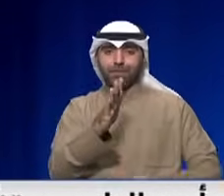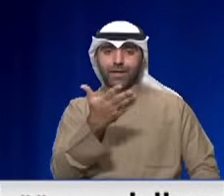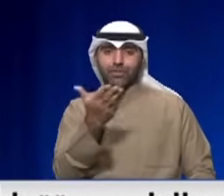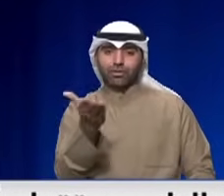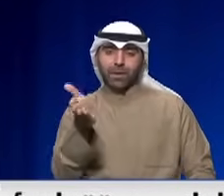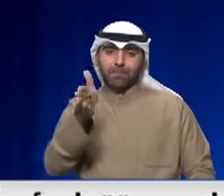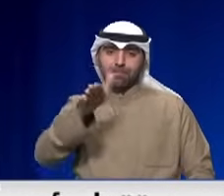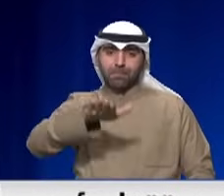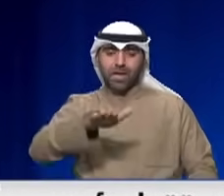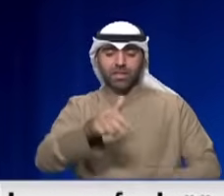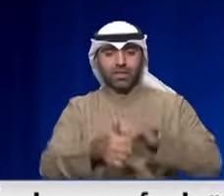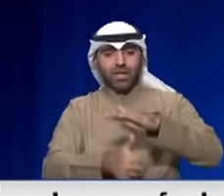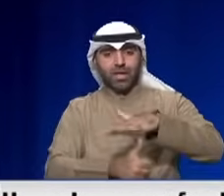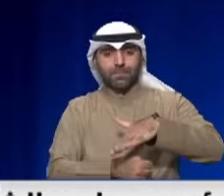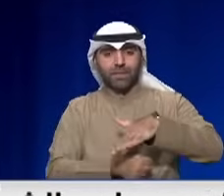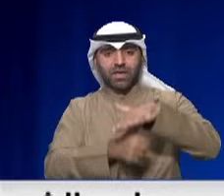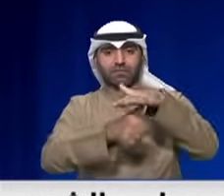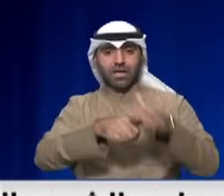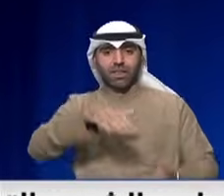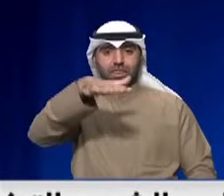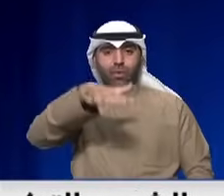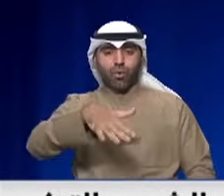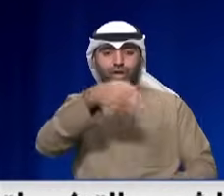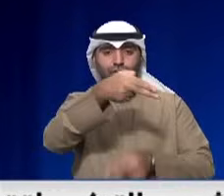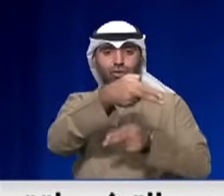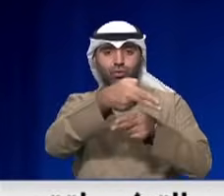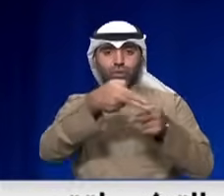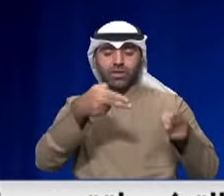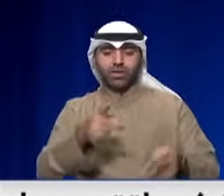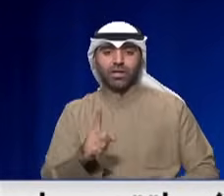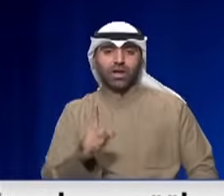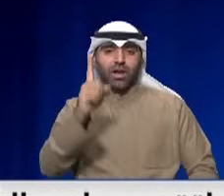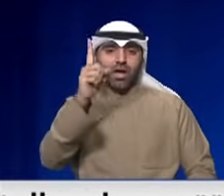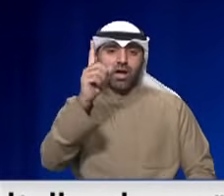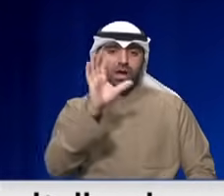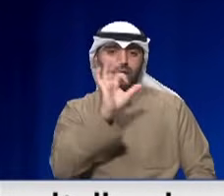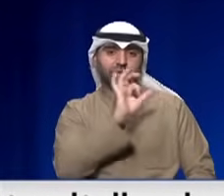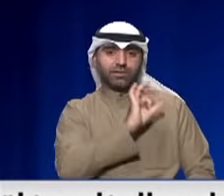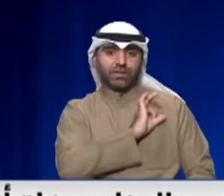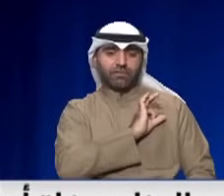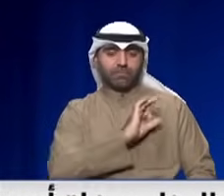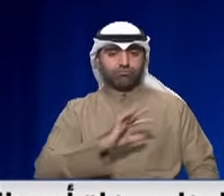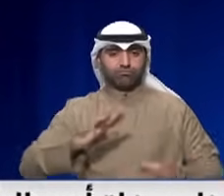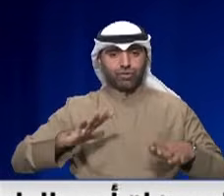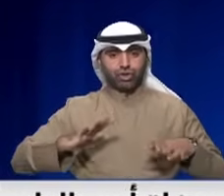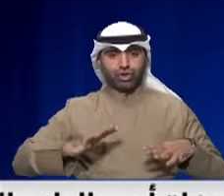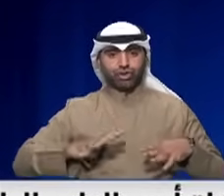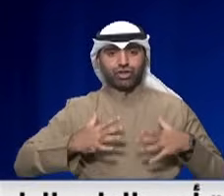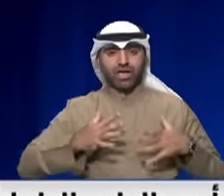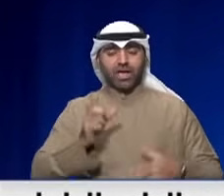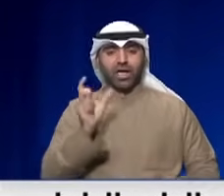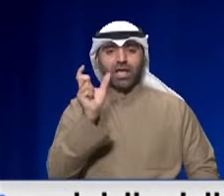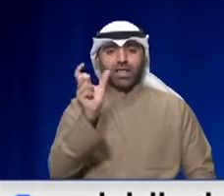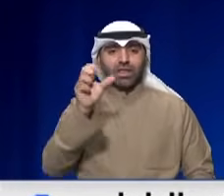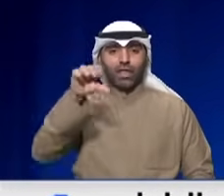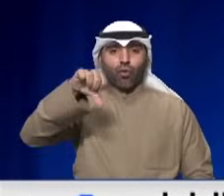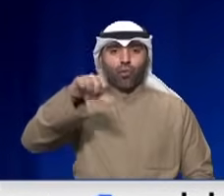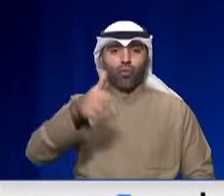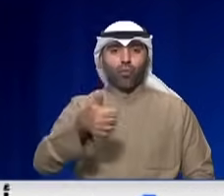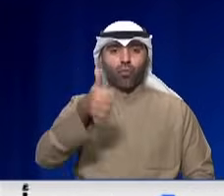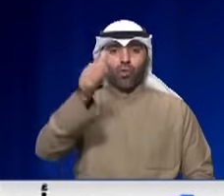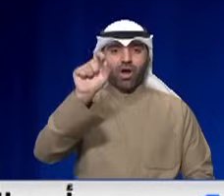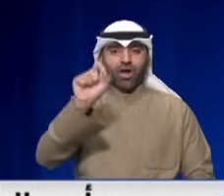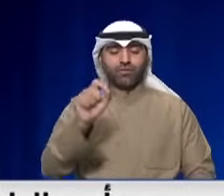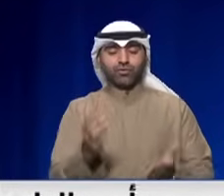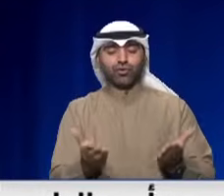المغفور له باذن الله تعالى صاحب السمو امير البلاد الراحل الشيخ نواف الاحمد الجابر الصباح طيب